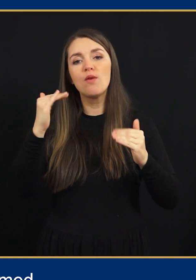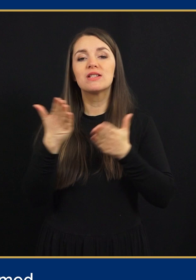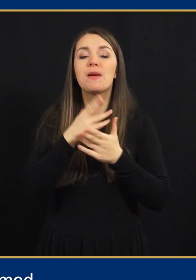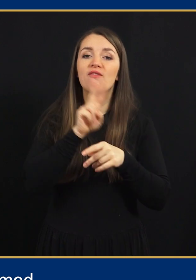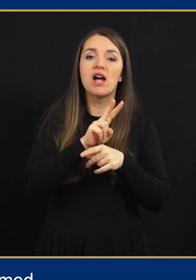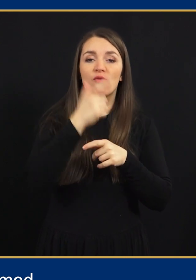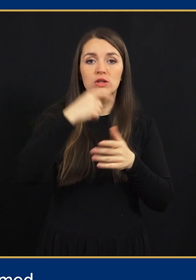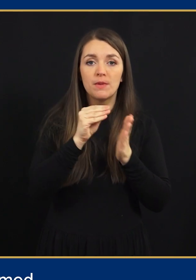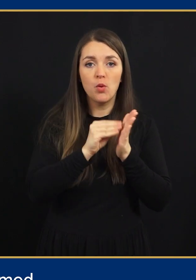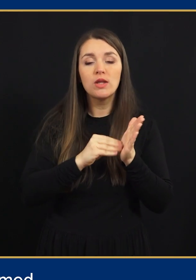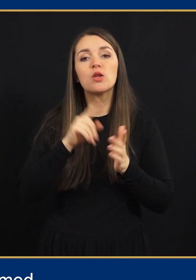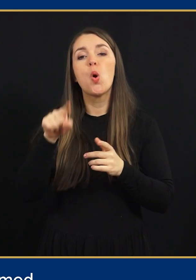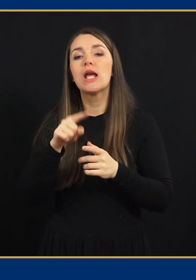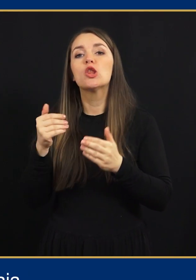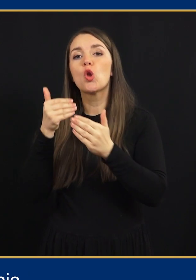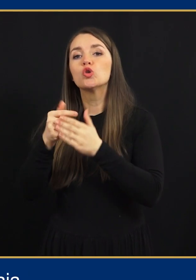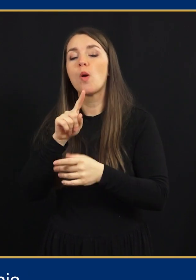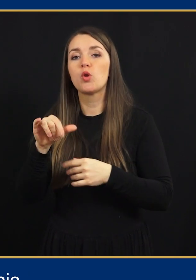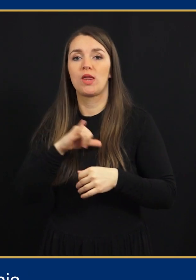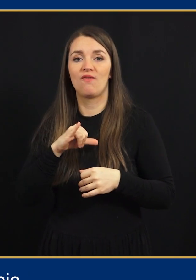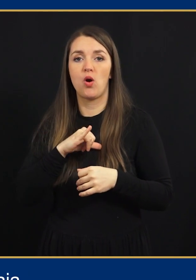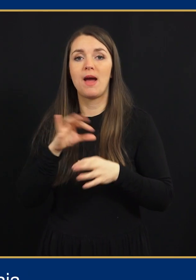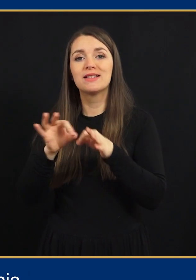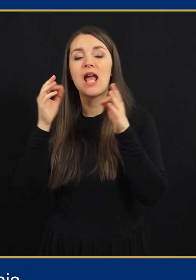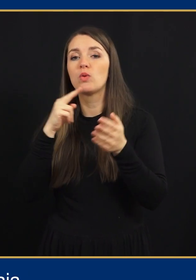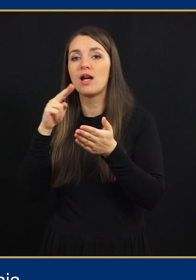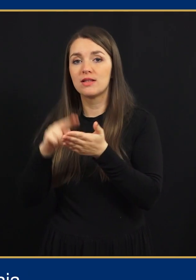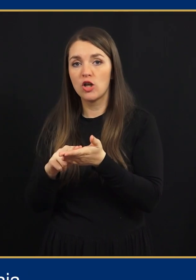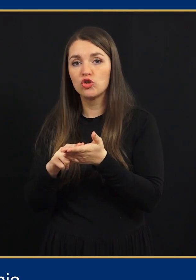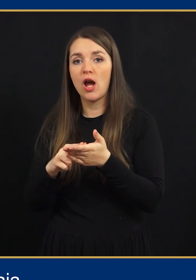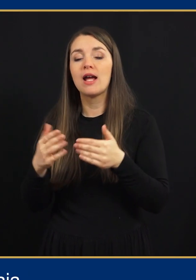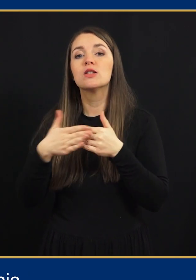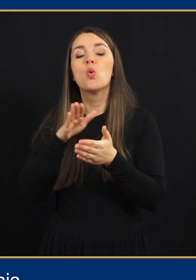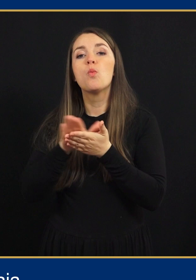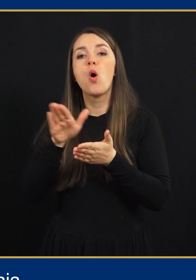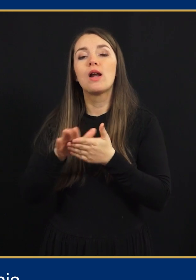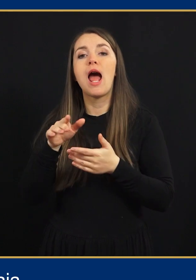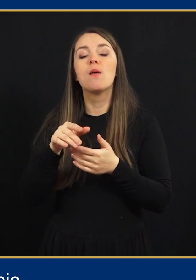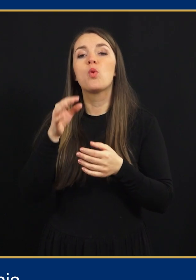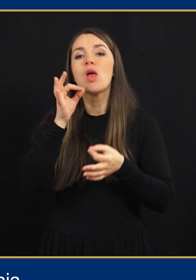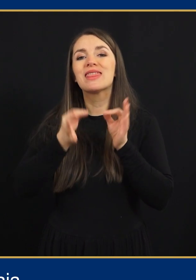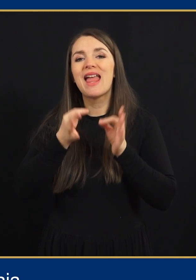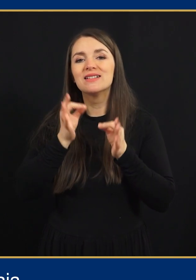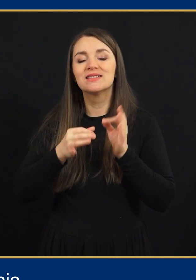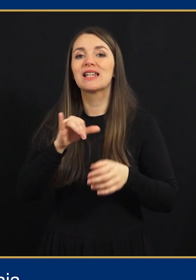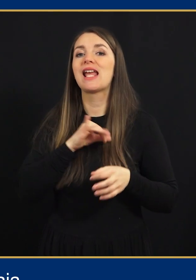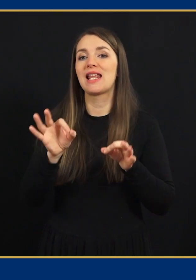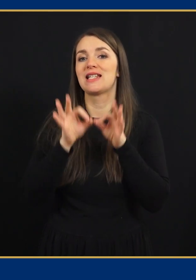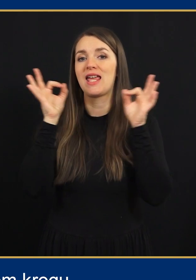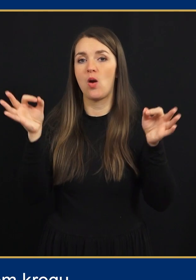osebnih podatkov in dostopom do informacij javnega značaja z uporabo testa interesa